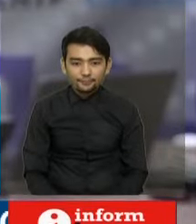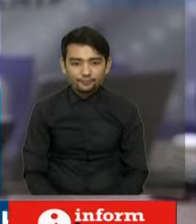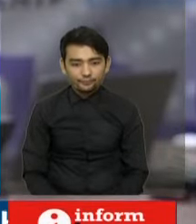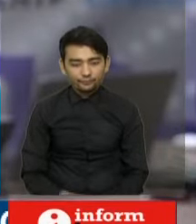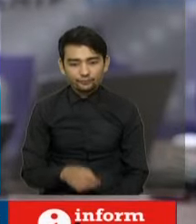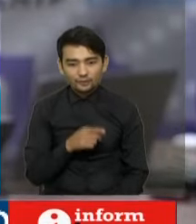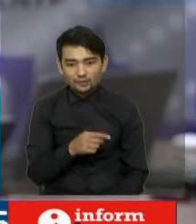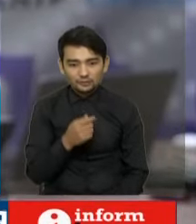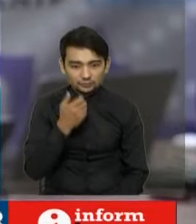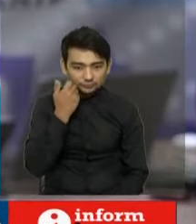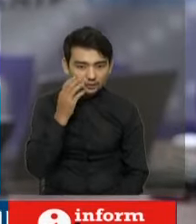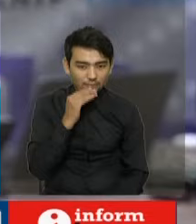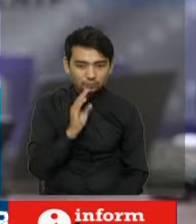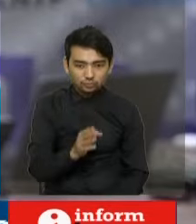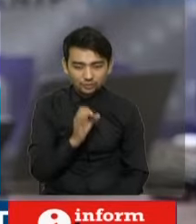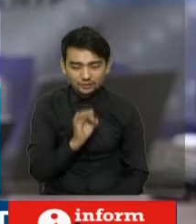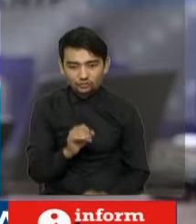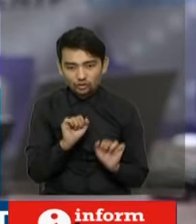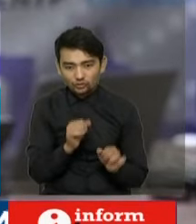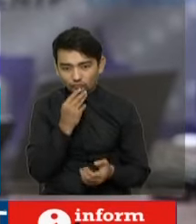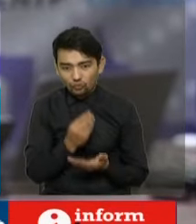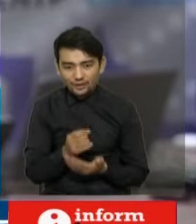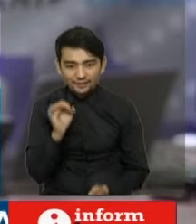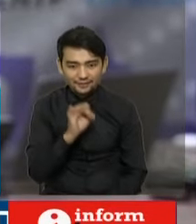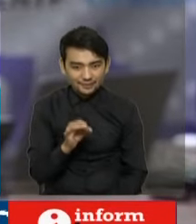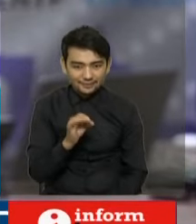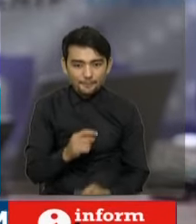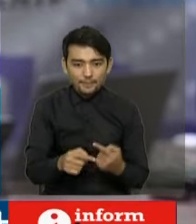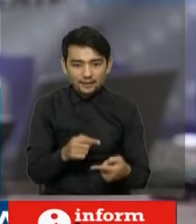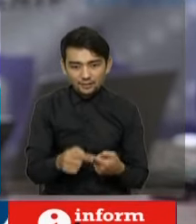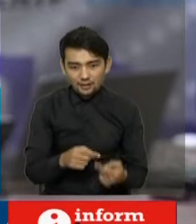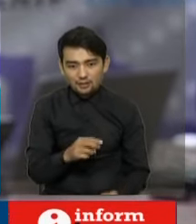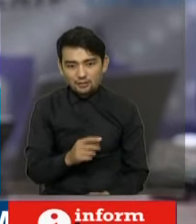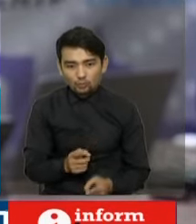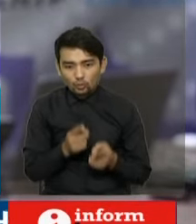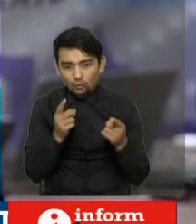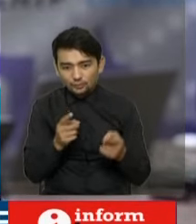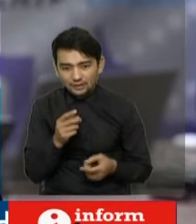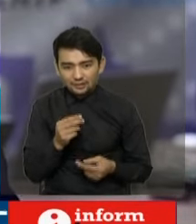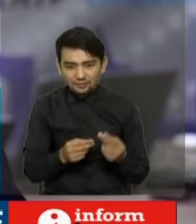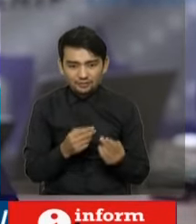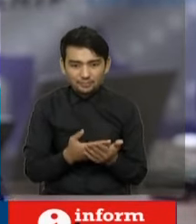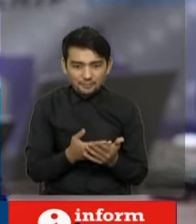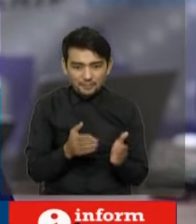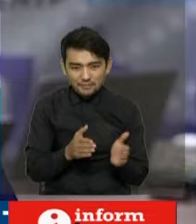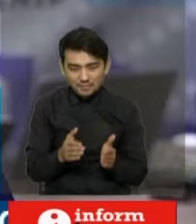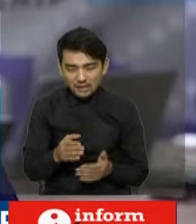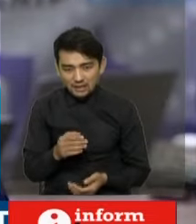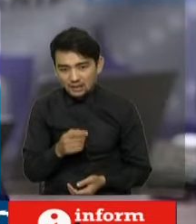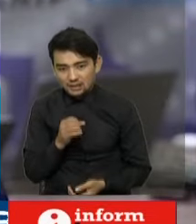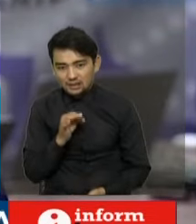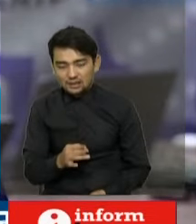получают возможность защитить своих интересов перед более крупными игроками, если мелкие игроки,